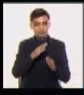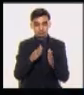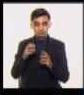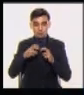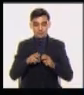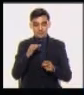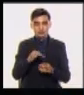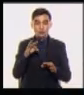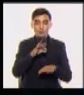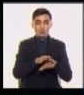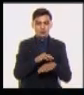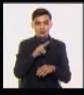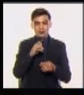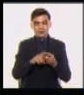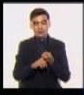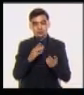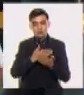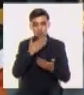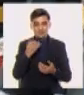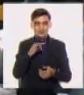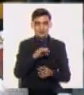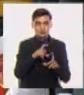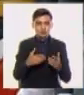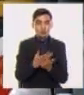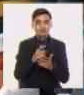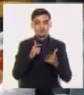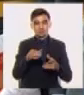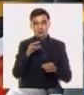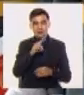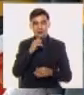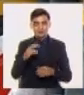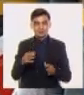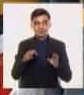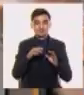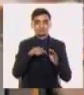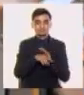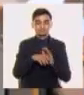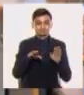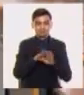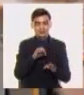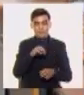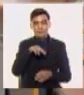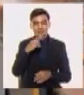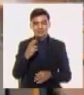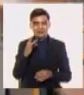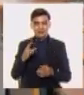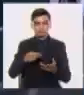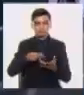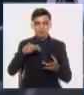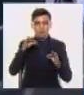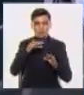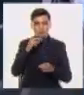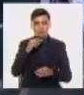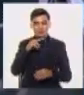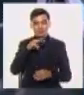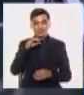на наличие симптомов коронавируса. Новобранцев помещают на карантин. Здесь же они сдают ПЦР-тесты. Ну,